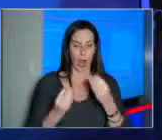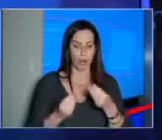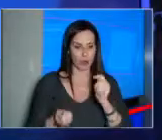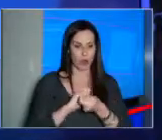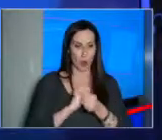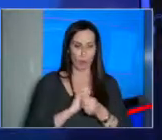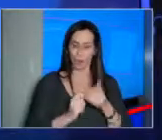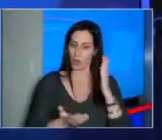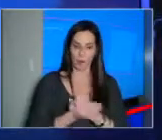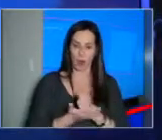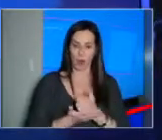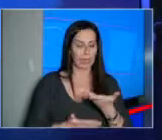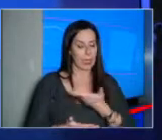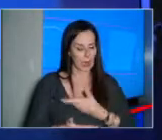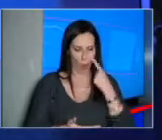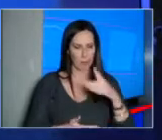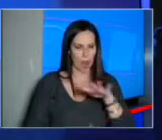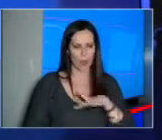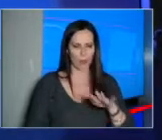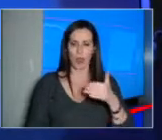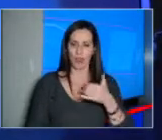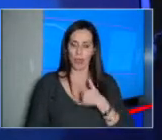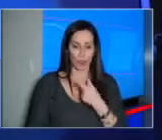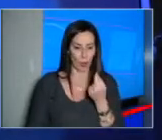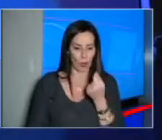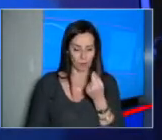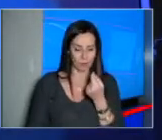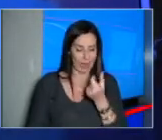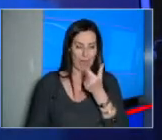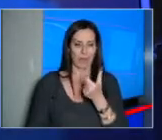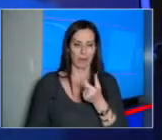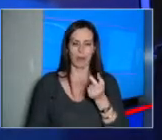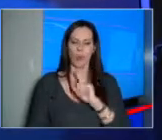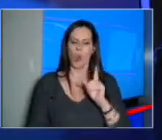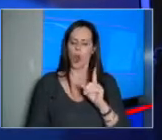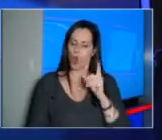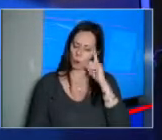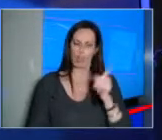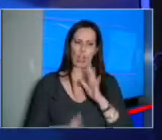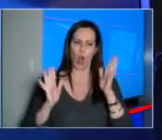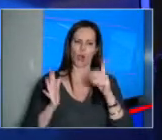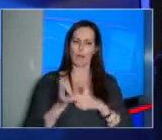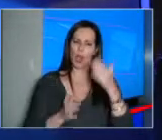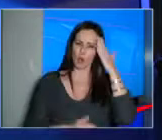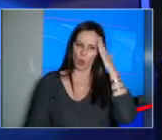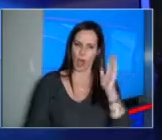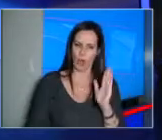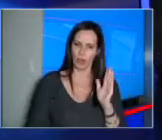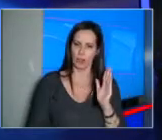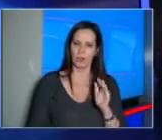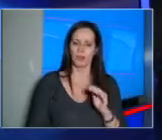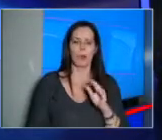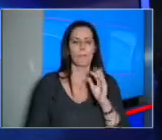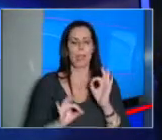שינויים שכבר קיבלו ביטוי בשטח, ואנחנו לרגע לא מקלים ראש בתודעה,